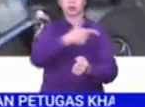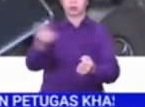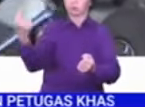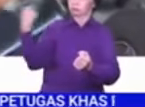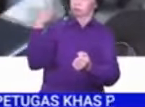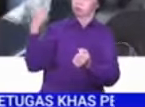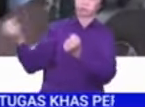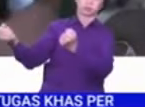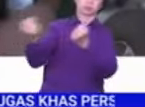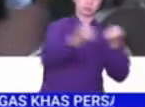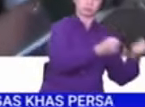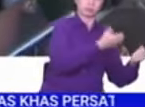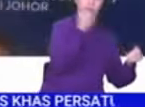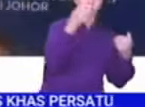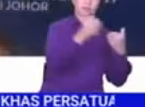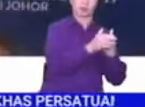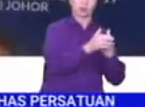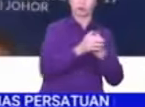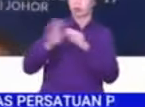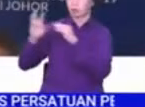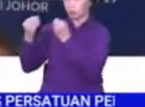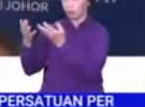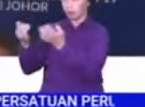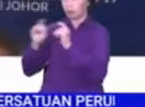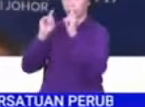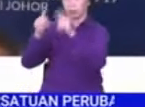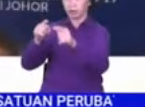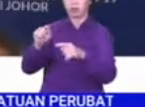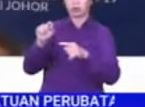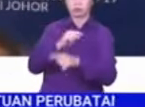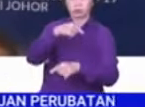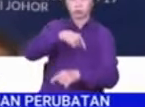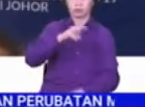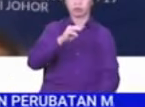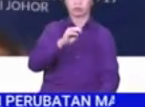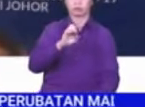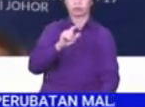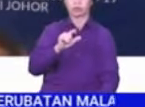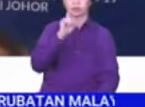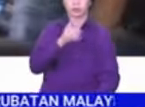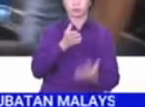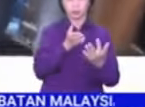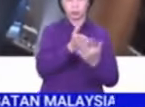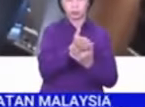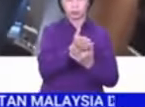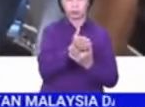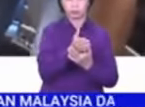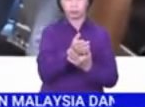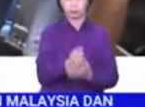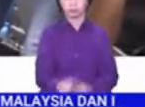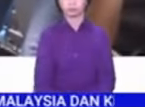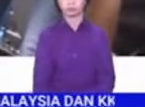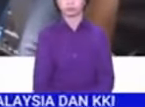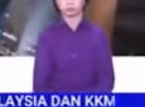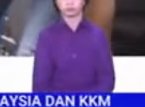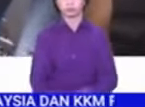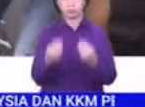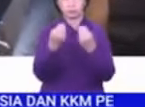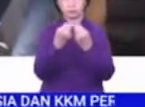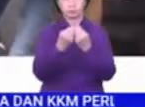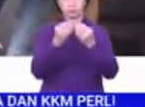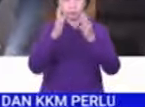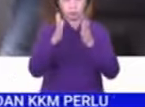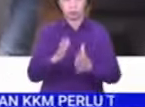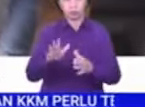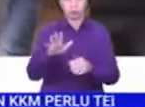masyarakat tayang inginkan menggunakan primatan coffee ini mereka haruslah melalui Satu Jumlah